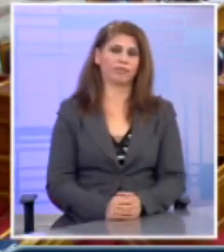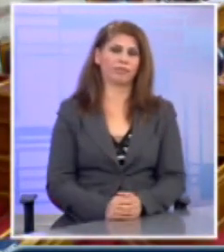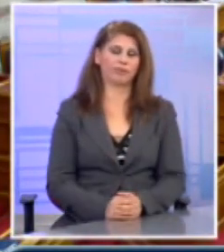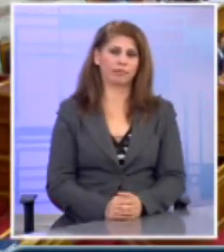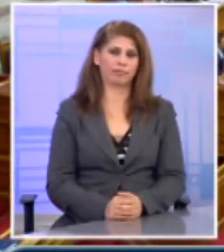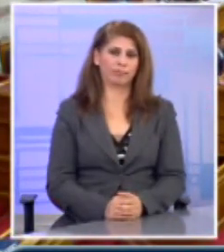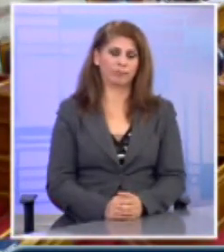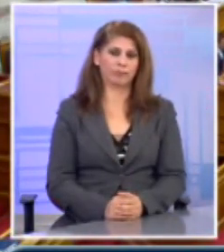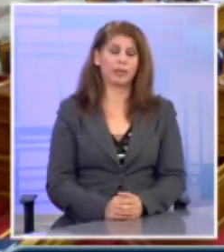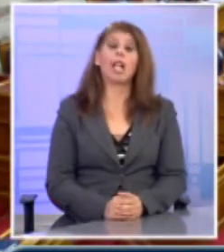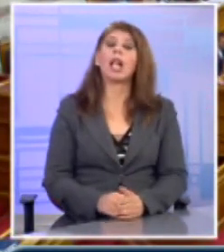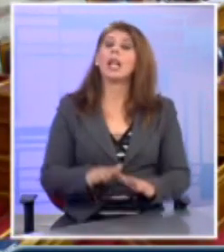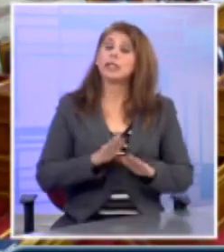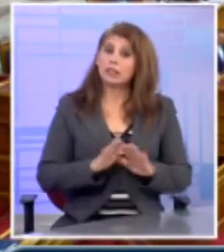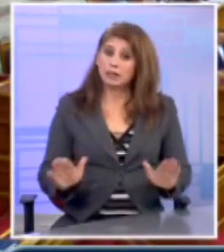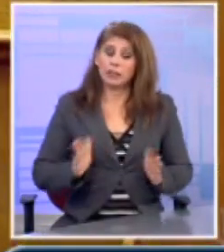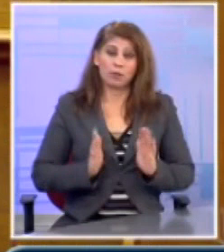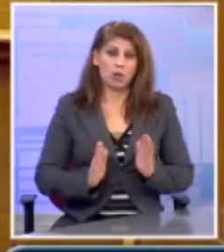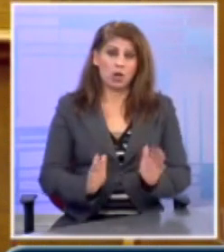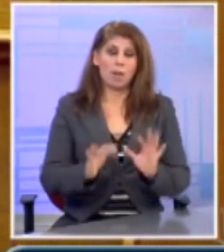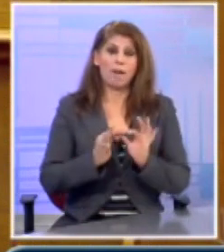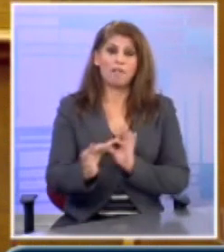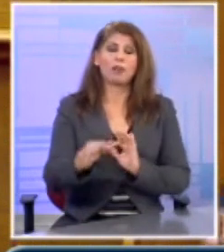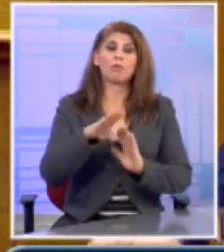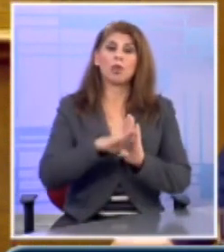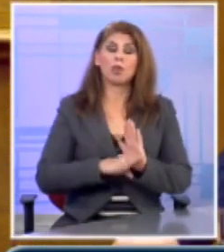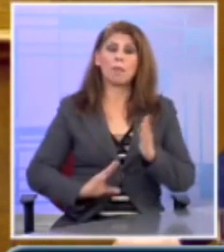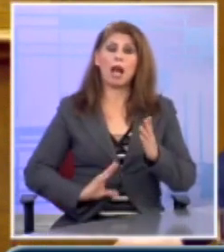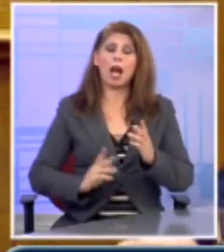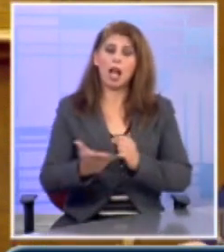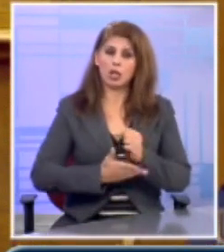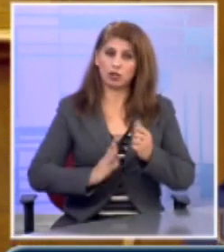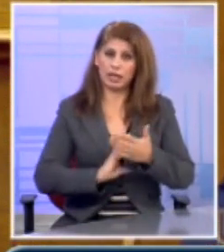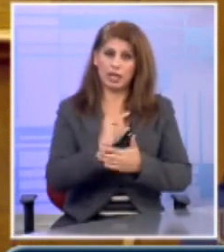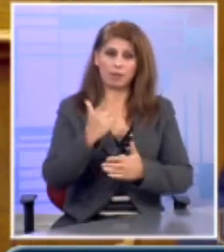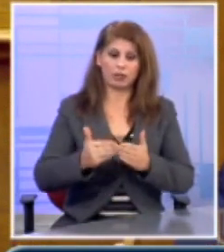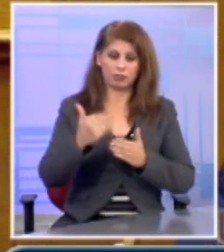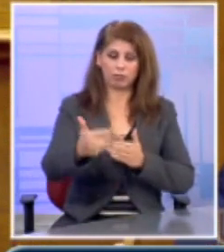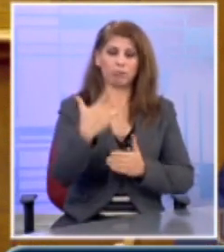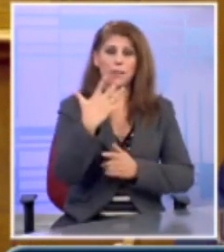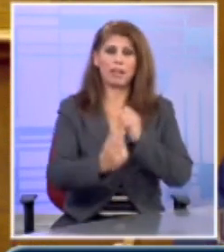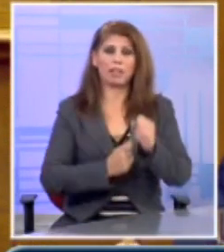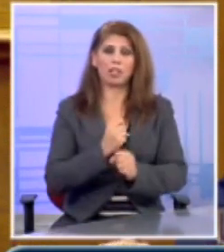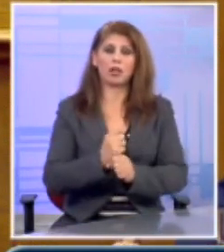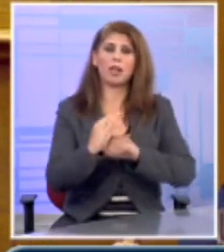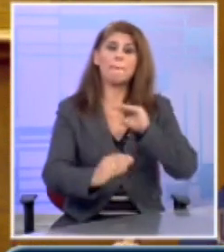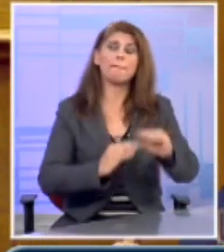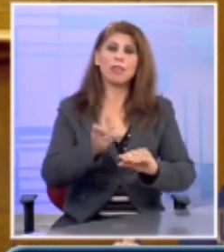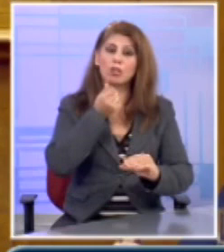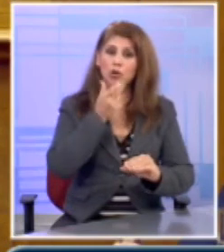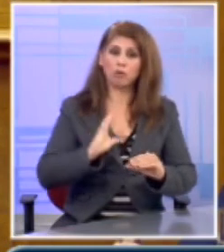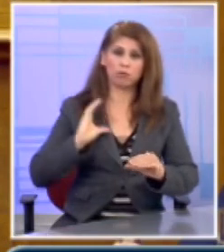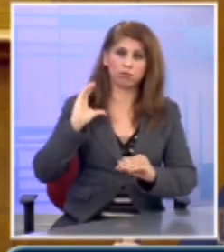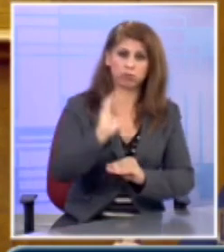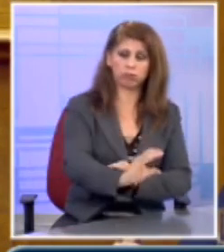Τέλος, προχωράμε στην εφαρμογή του προγράμματος αγροτικής ανάπτυξης για την επόμενη πενταετία με πρόβλεψη για επενδυτική δαπάνη